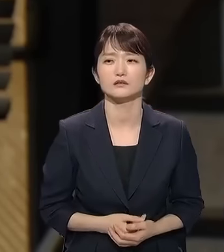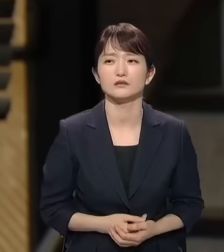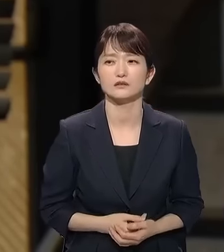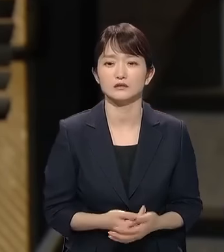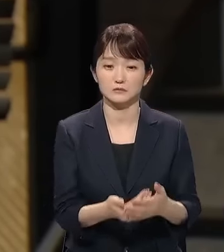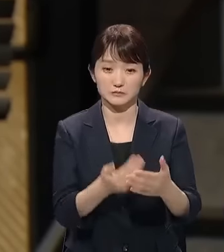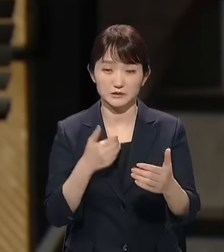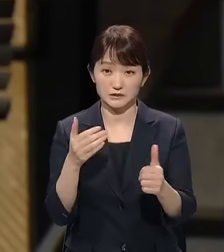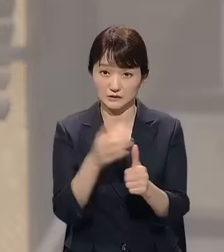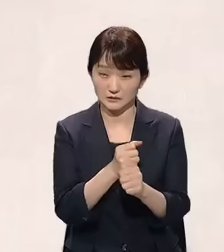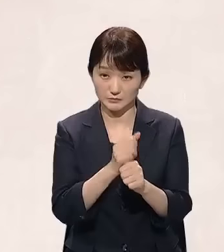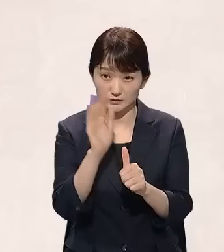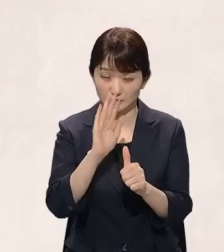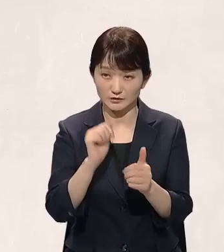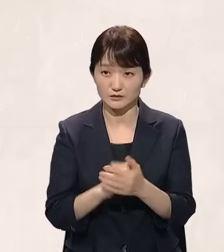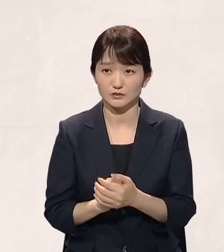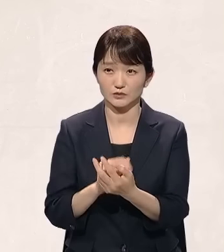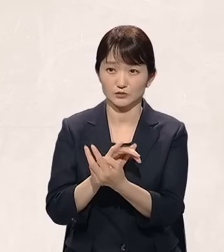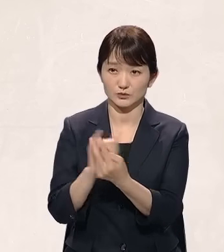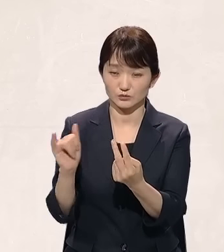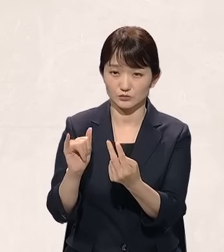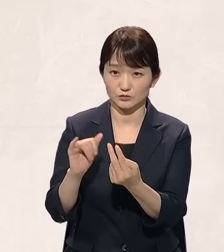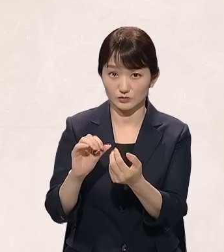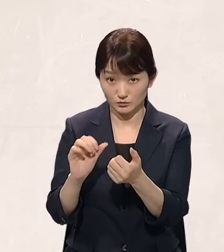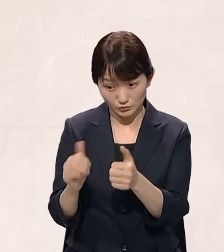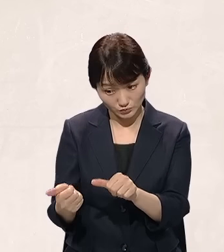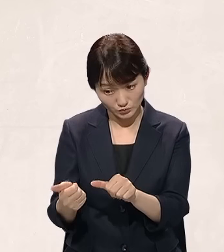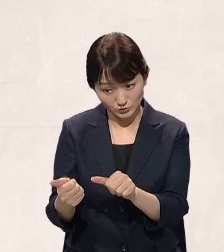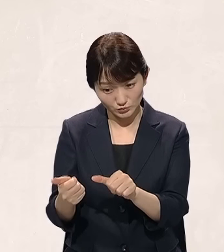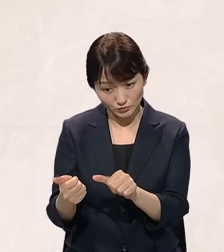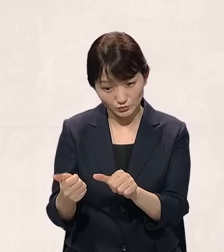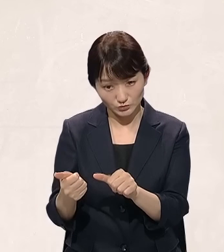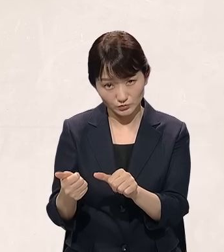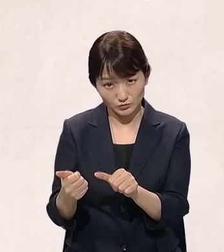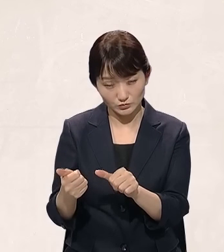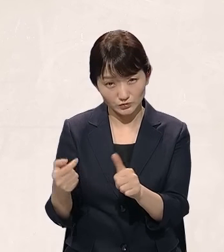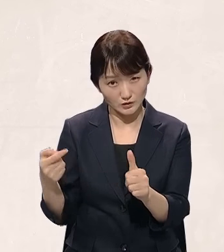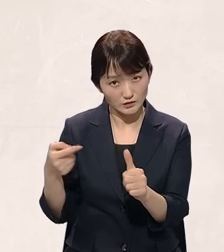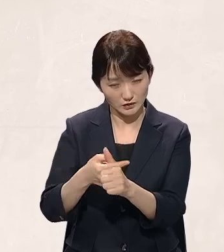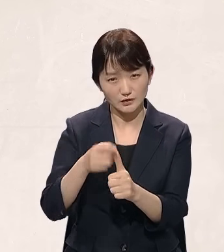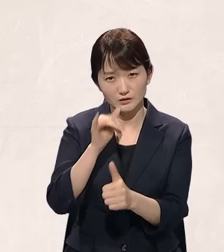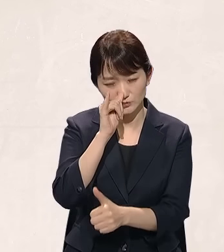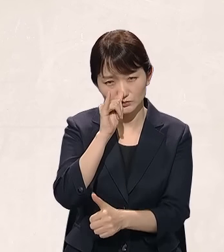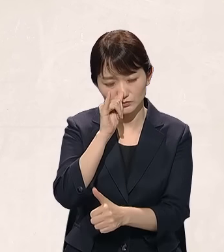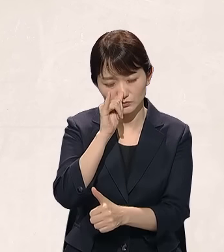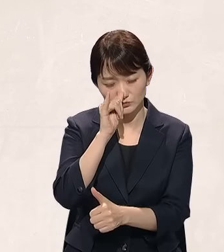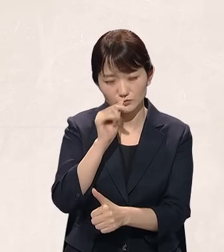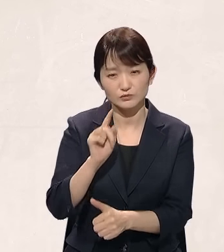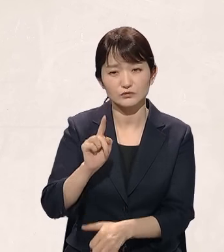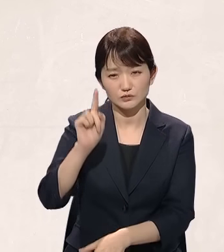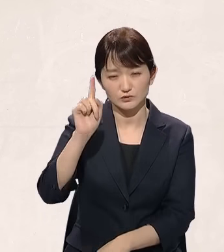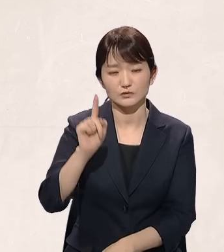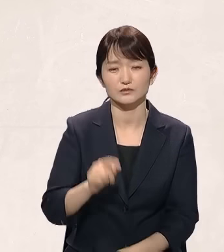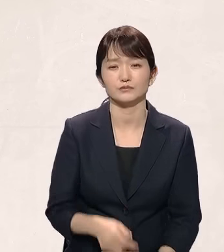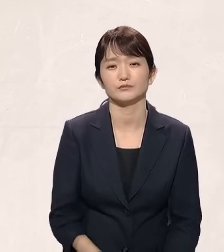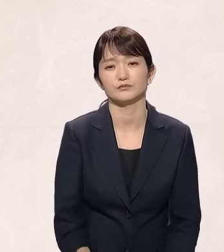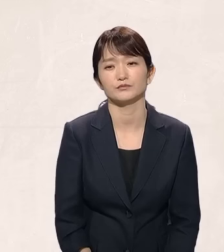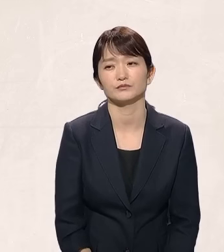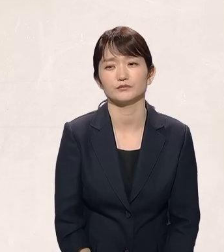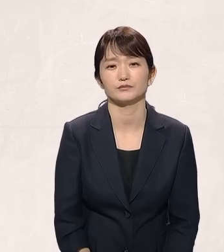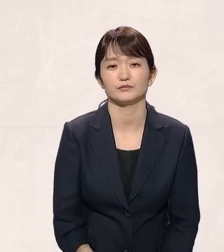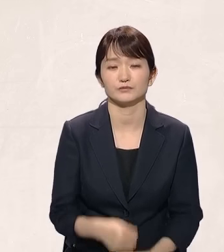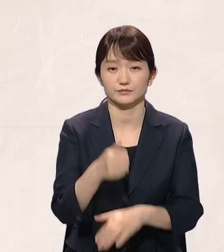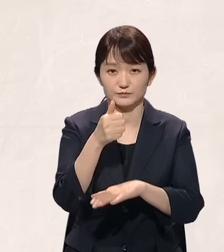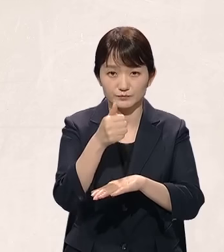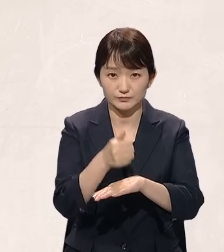미리 잡히지 않았더라면 저 두 사람이 사망을 했을 어 또 사례 당했을 그럴 가능성이 상당히 높아 보이는데 뭐